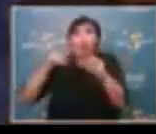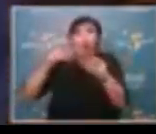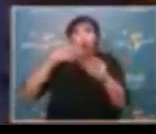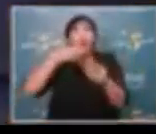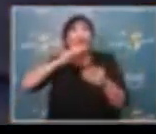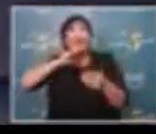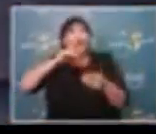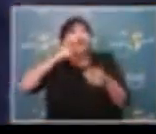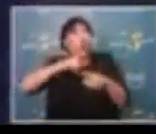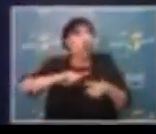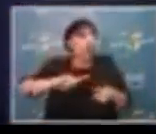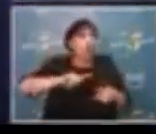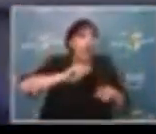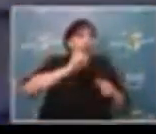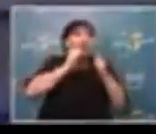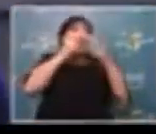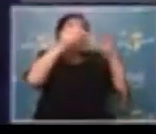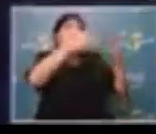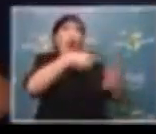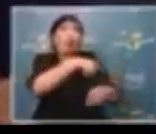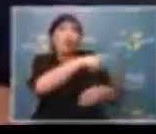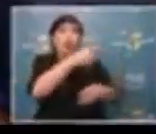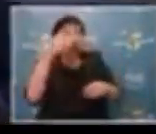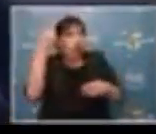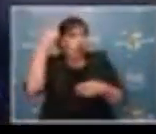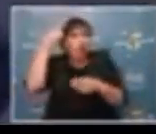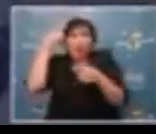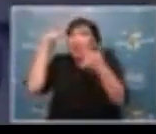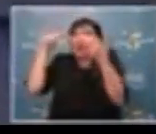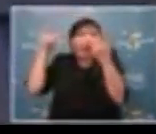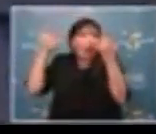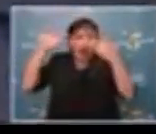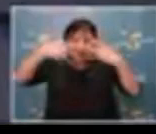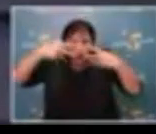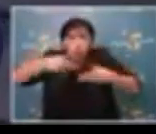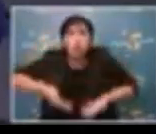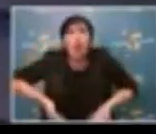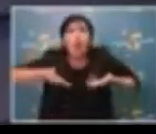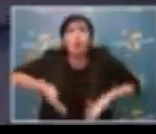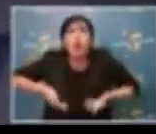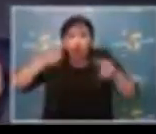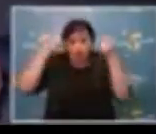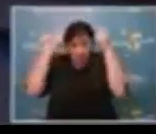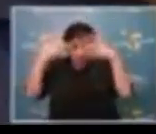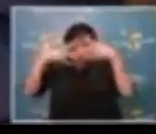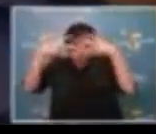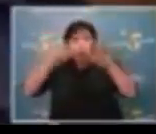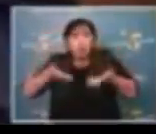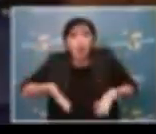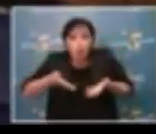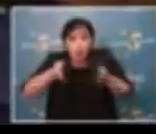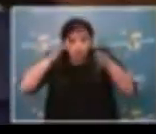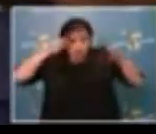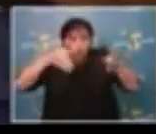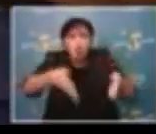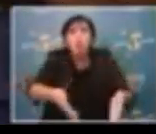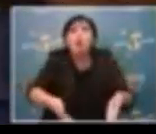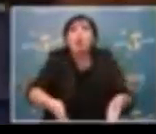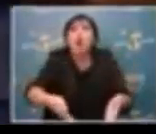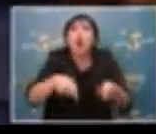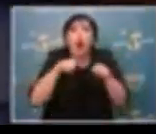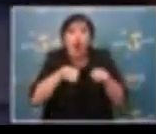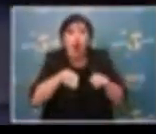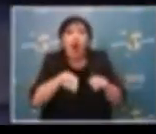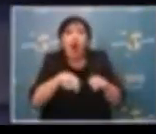di qualcuno fra 10 anni. Il tuo cervello ragiona adesso, subito, lì, in questo momento. E allora